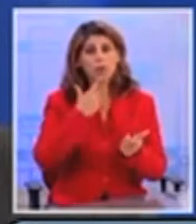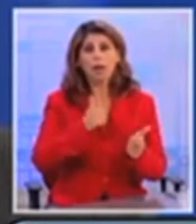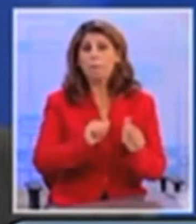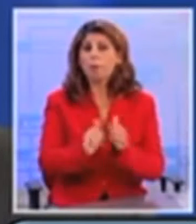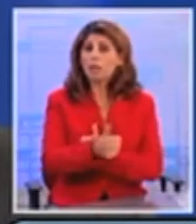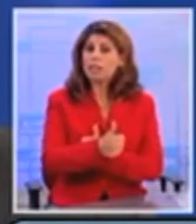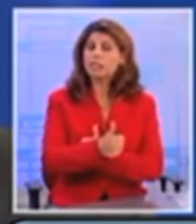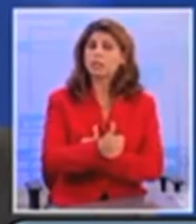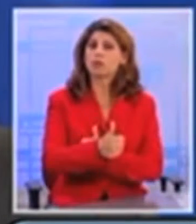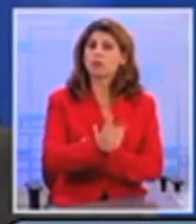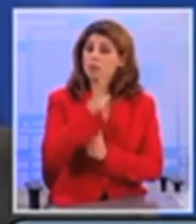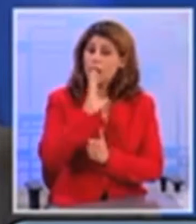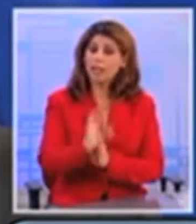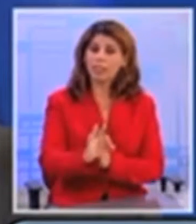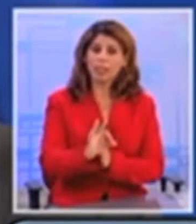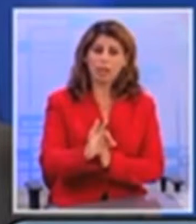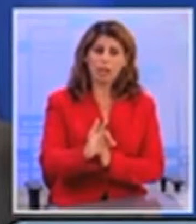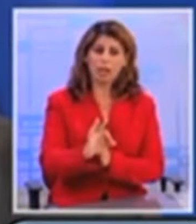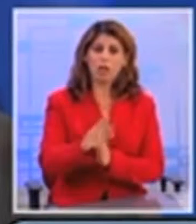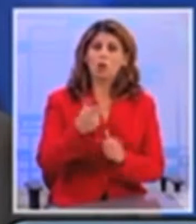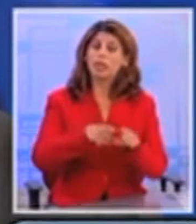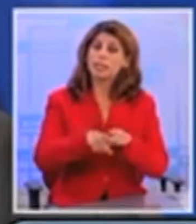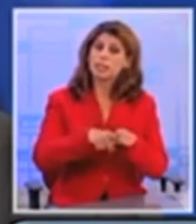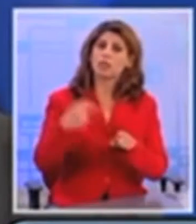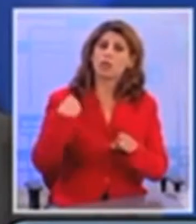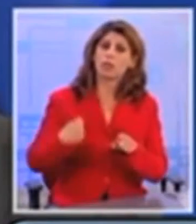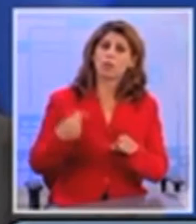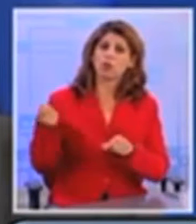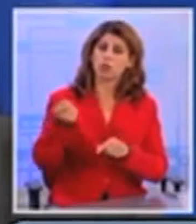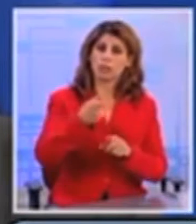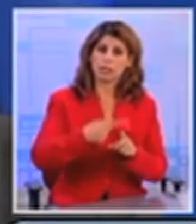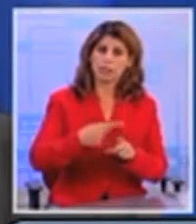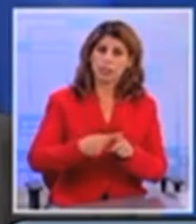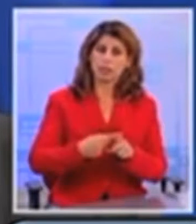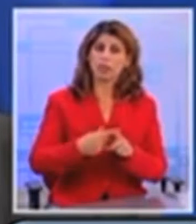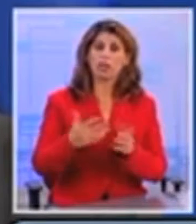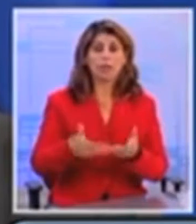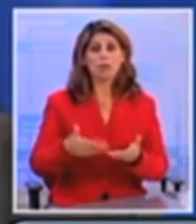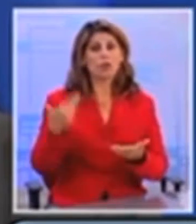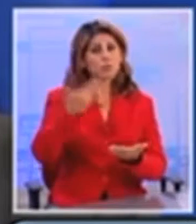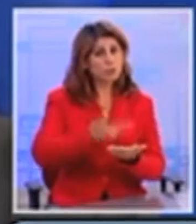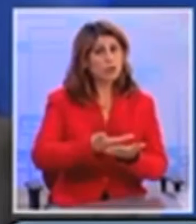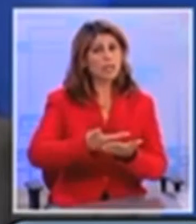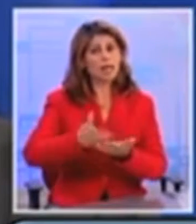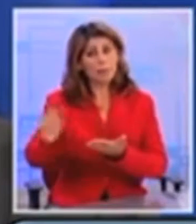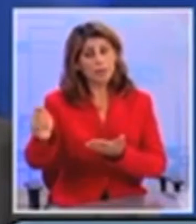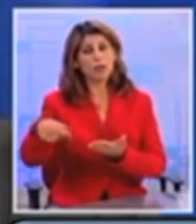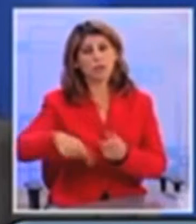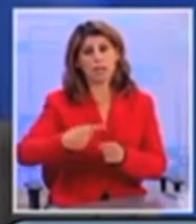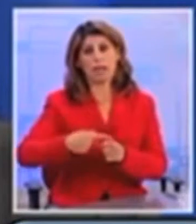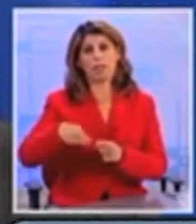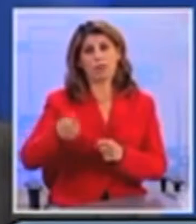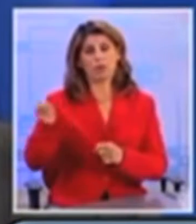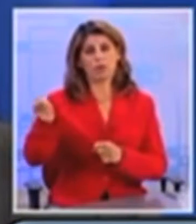c'était demandé à cette Commission. Le rapport préliminaire a